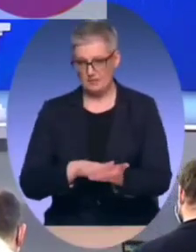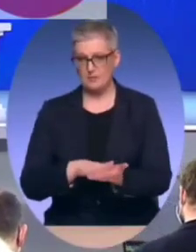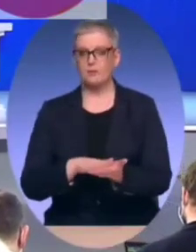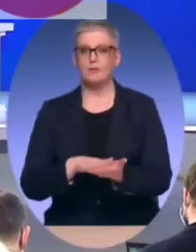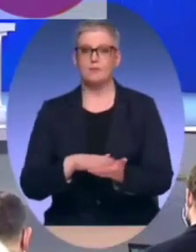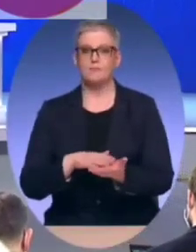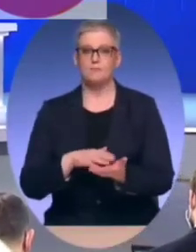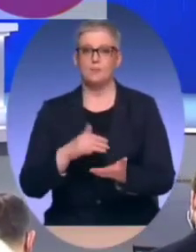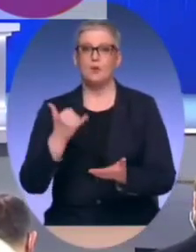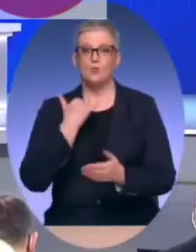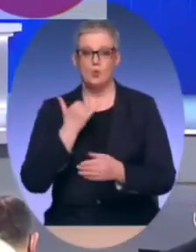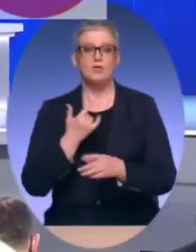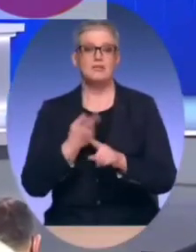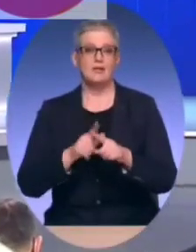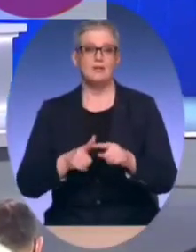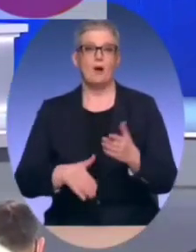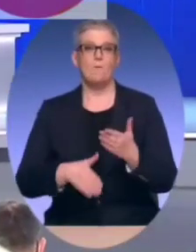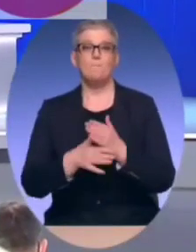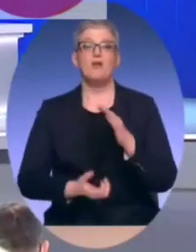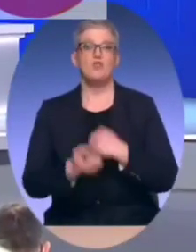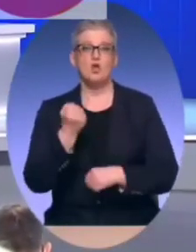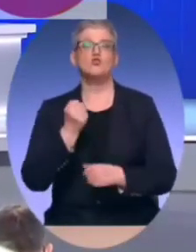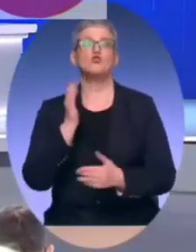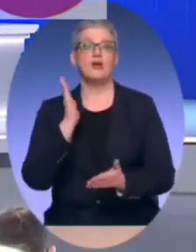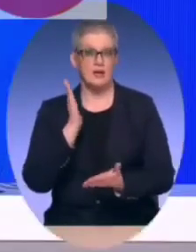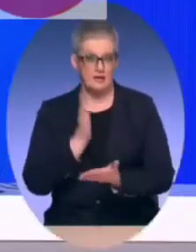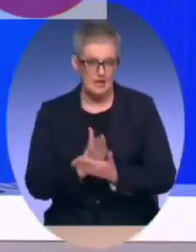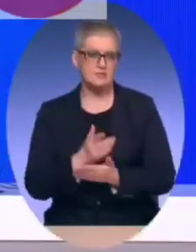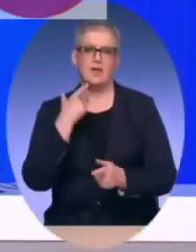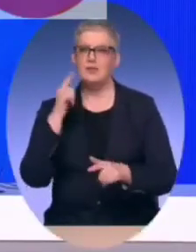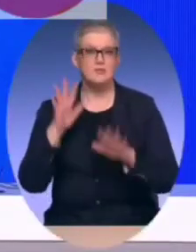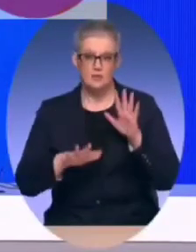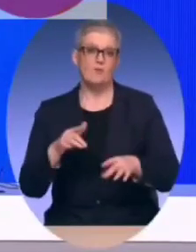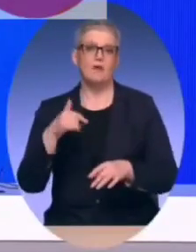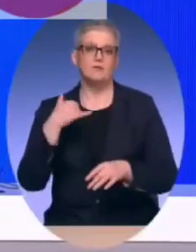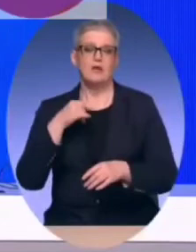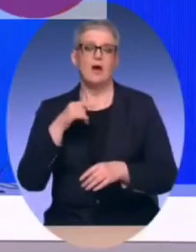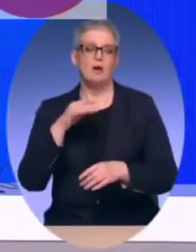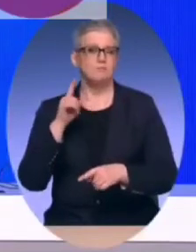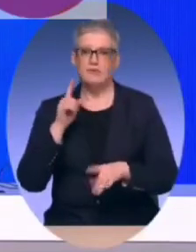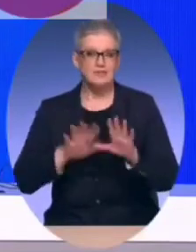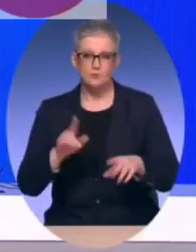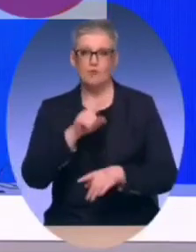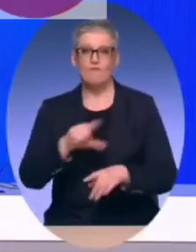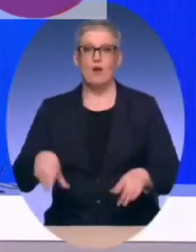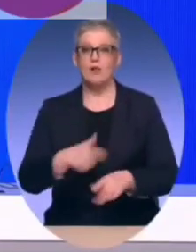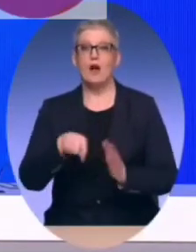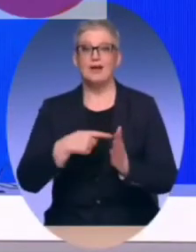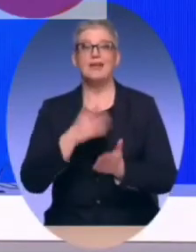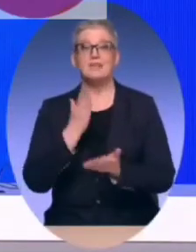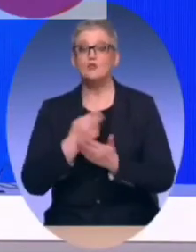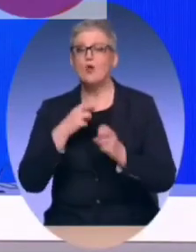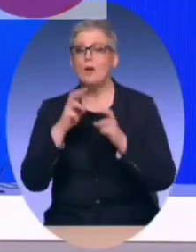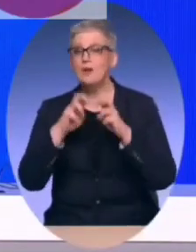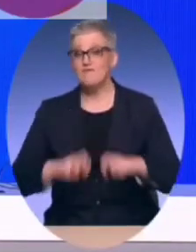она осуществляется, эта поддержка, я не сомневаюсь, что и в Волгограде она есть. Но я проверю, если этого